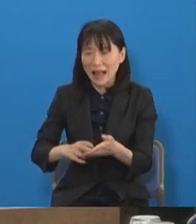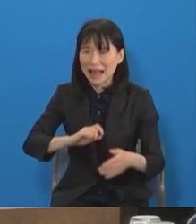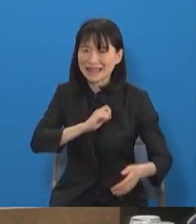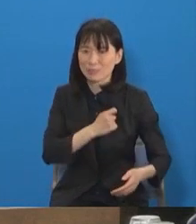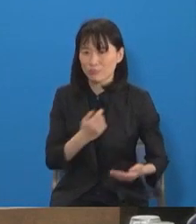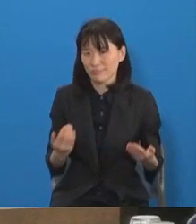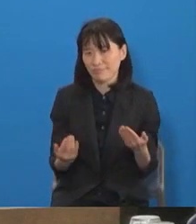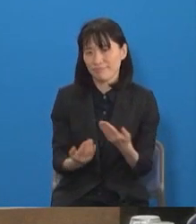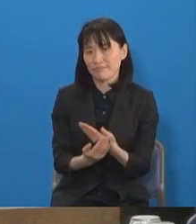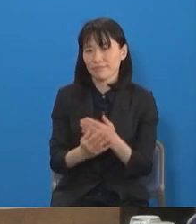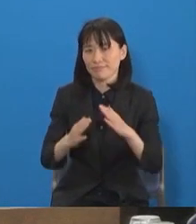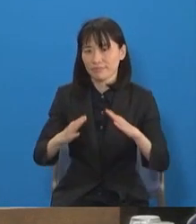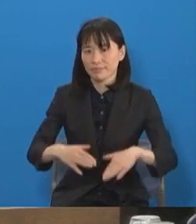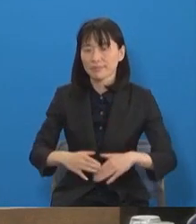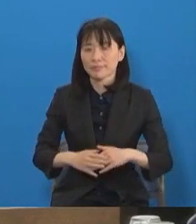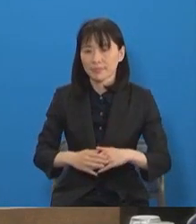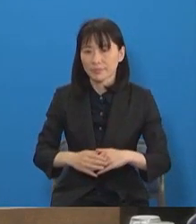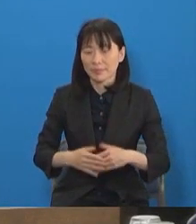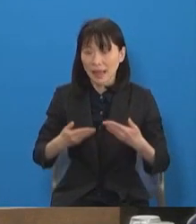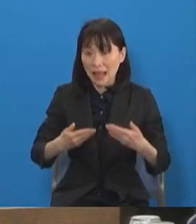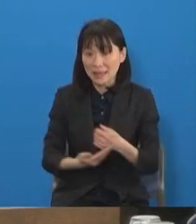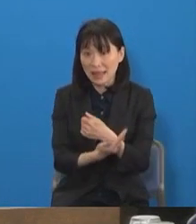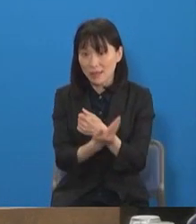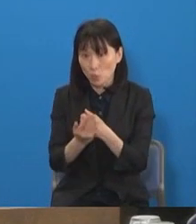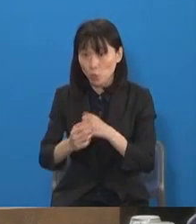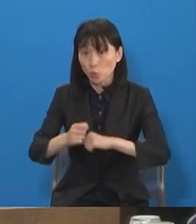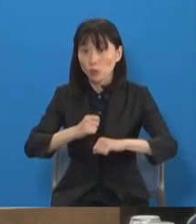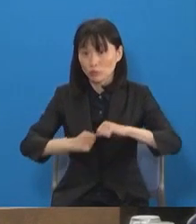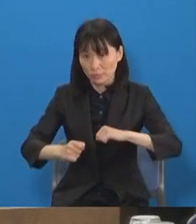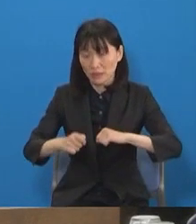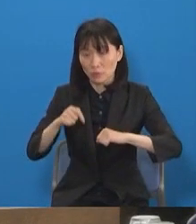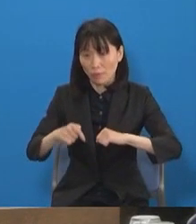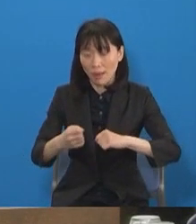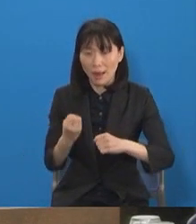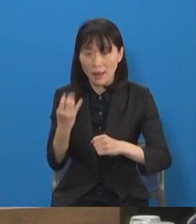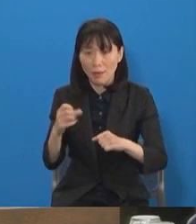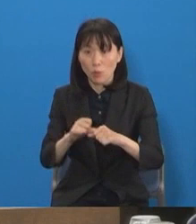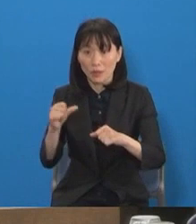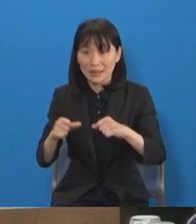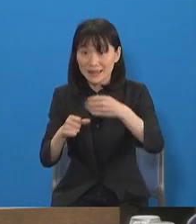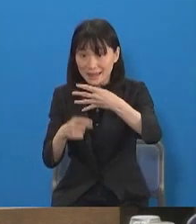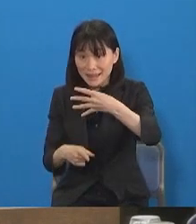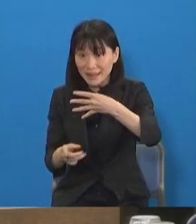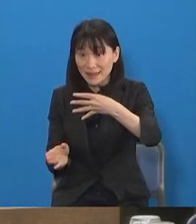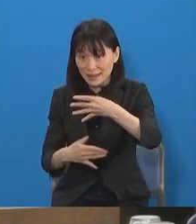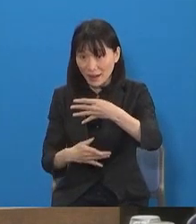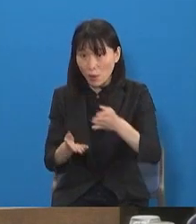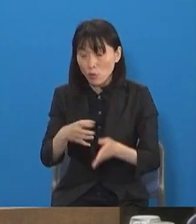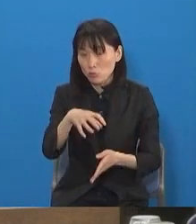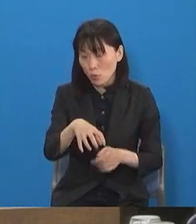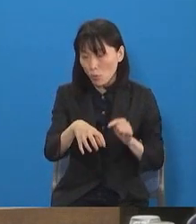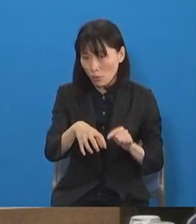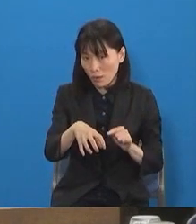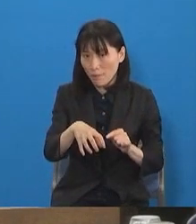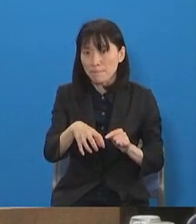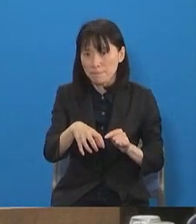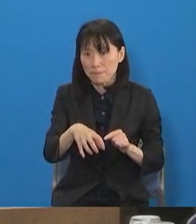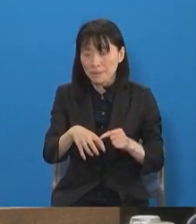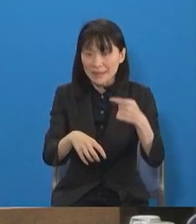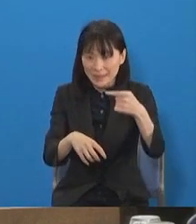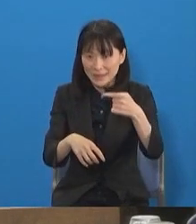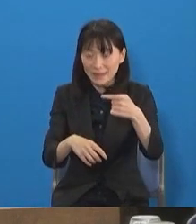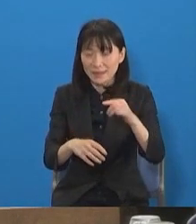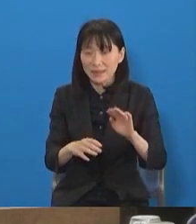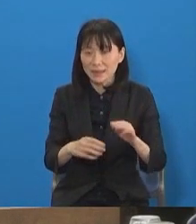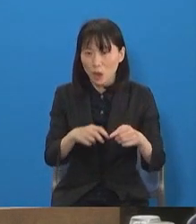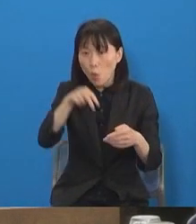ました。安全確保の取り組みにおいては、令和5年4月より保育所等において、1、